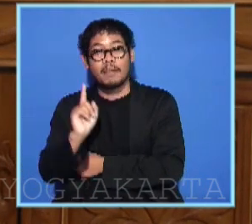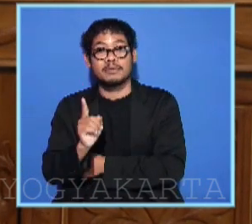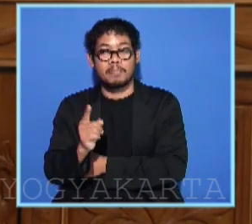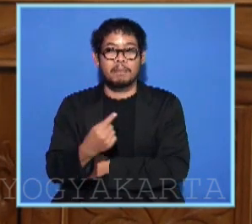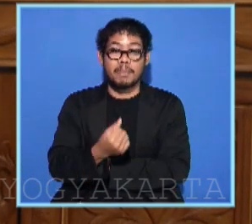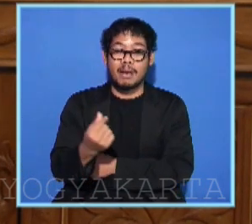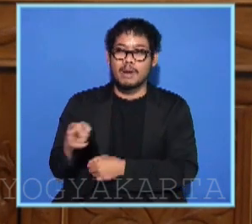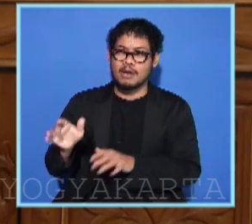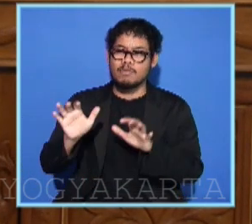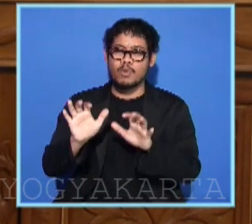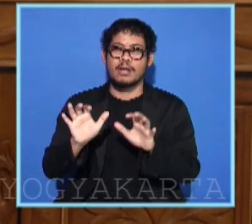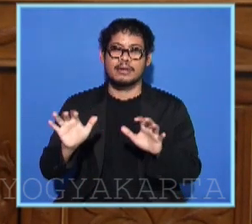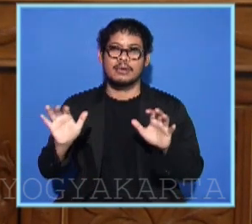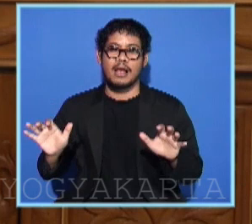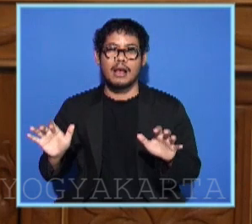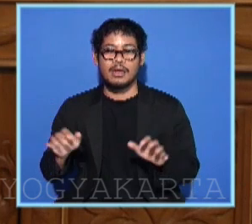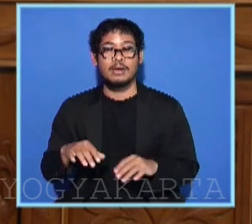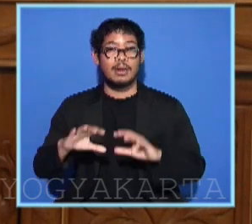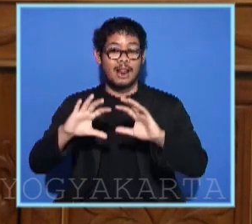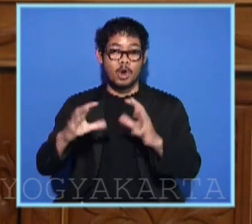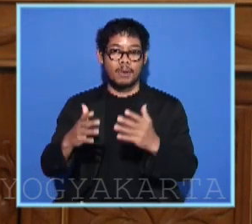soal Ipun dereng kata-kata